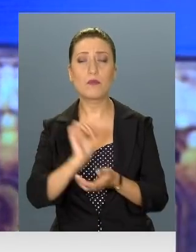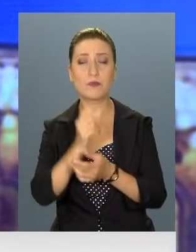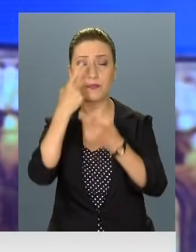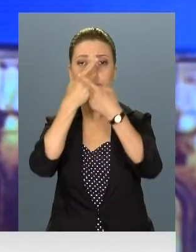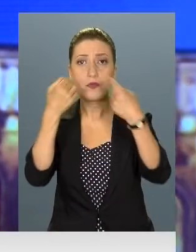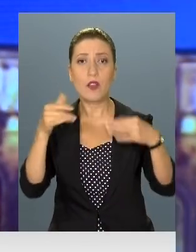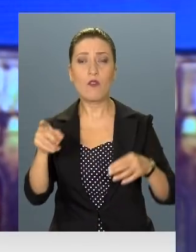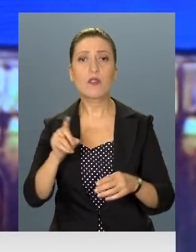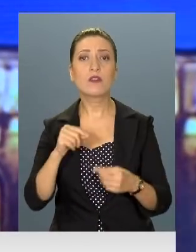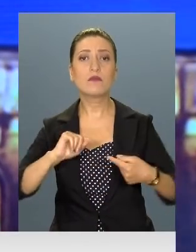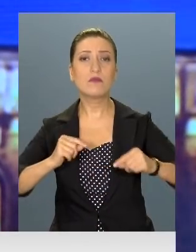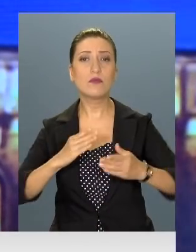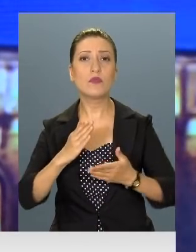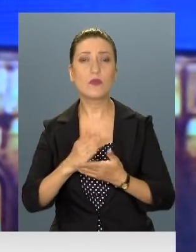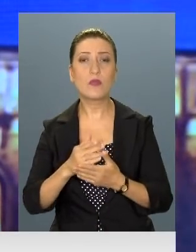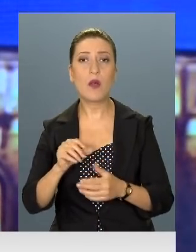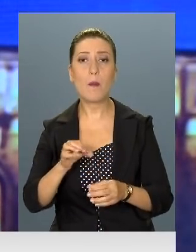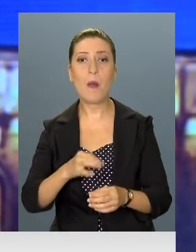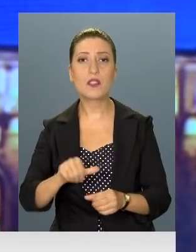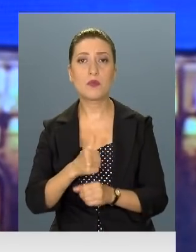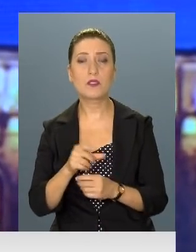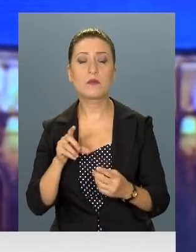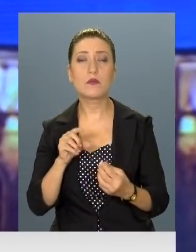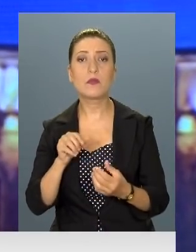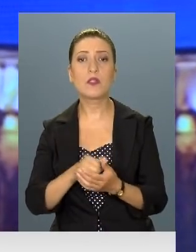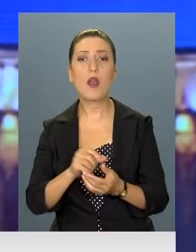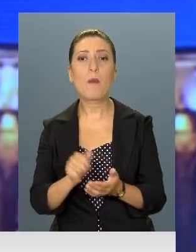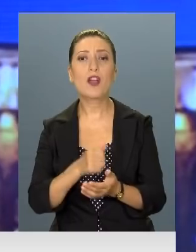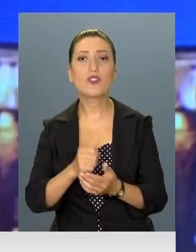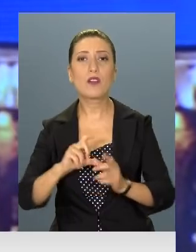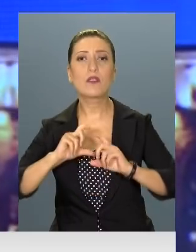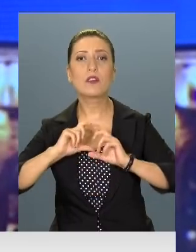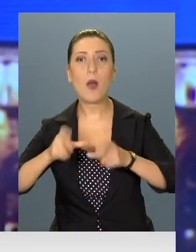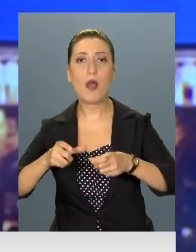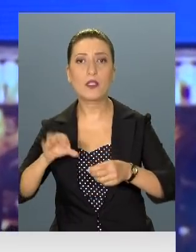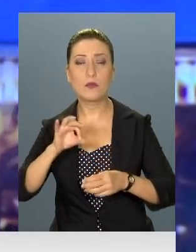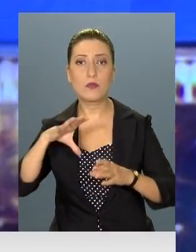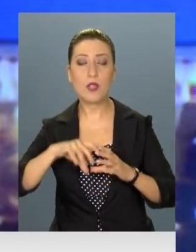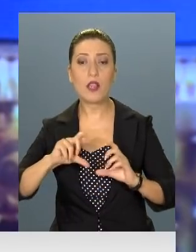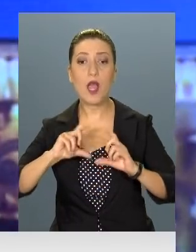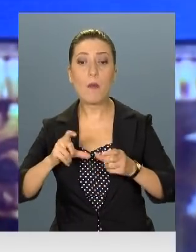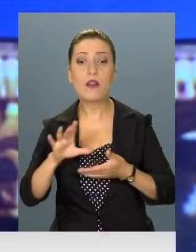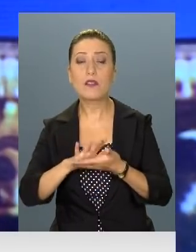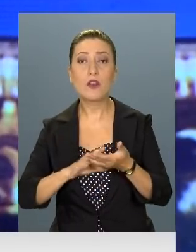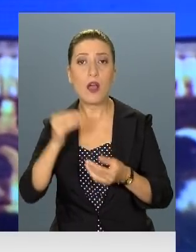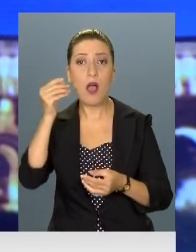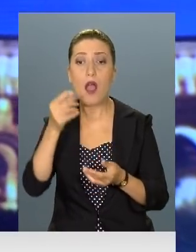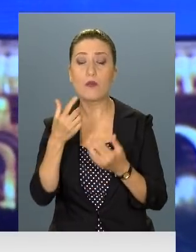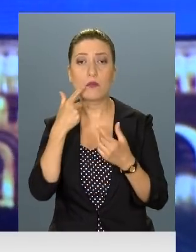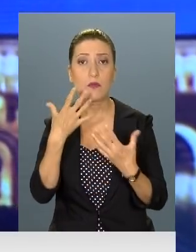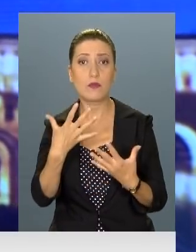մարզպետի հետ։ Պատճառը փող մարզպետի կողմից կառավարություն ուղարկած նամակն է։ Դրա բովանդակությունը հայտնի չէ։ Հեռանալուց